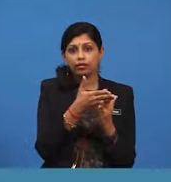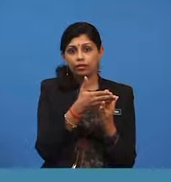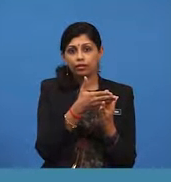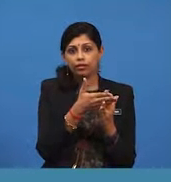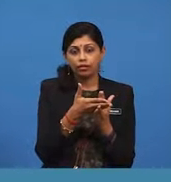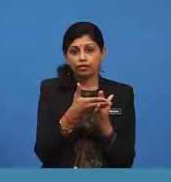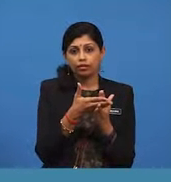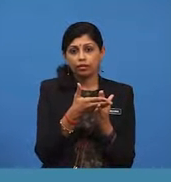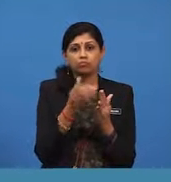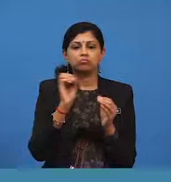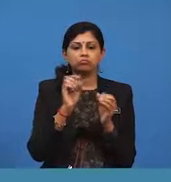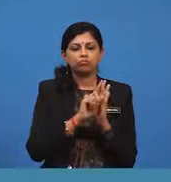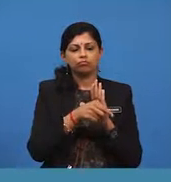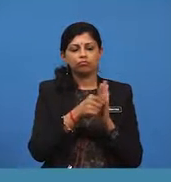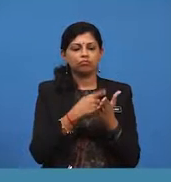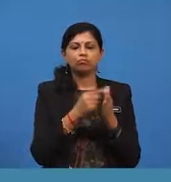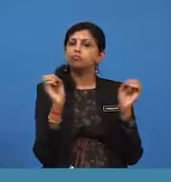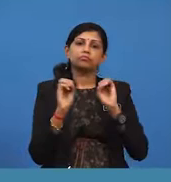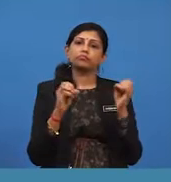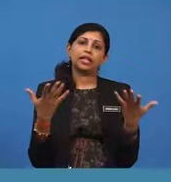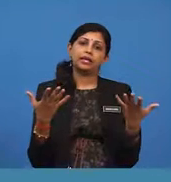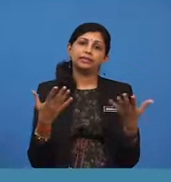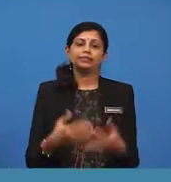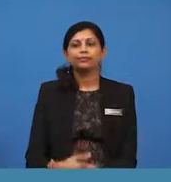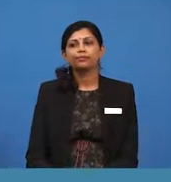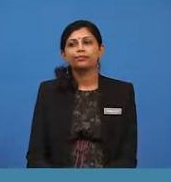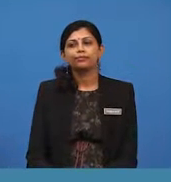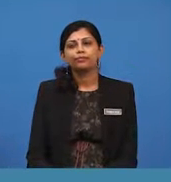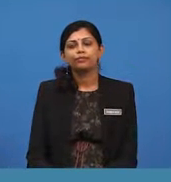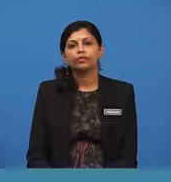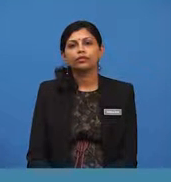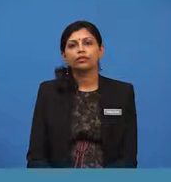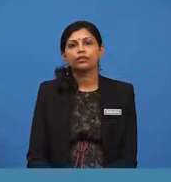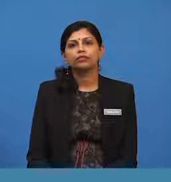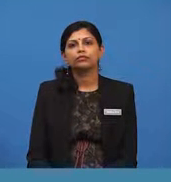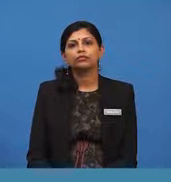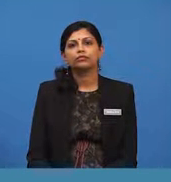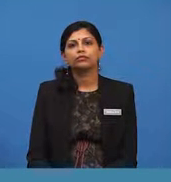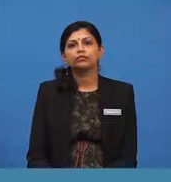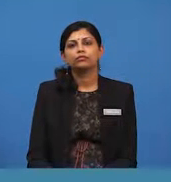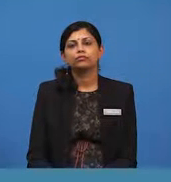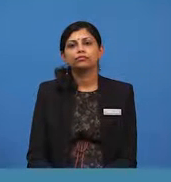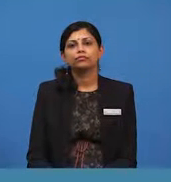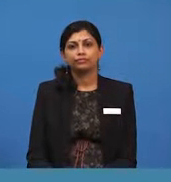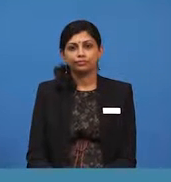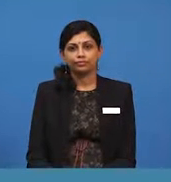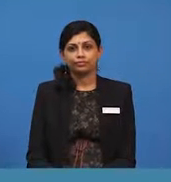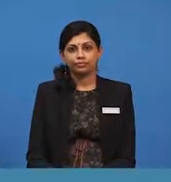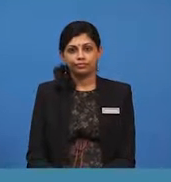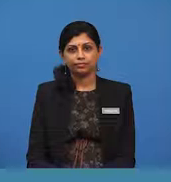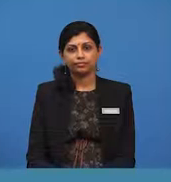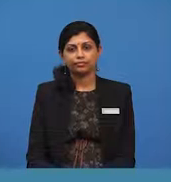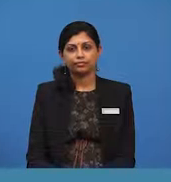pada galvanometer. Begitu juga, apabila dawai digerakkan secara mengufuk, iaitu ke arah